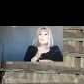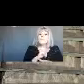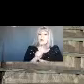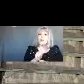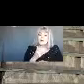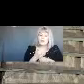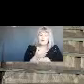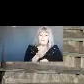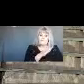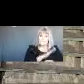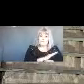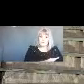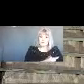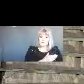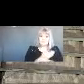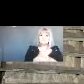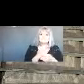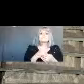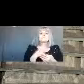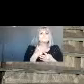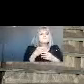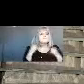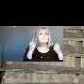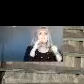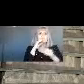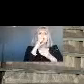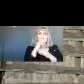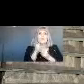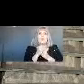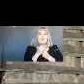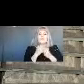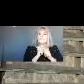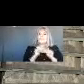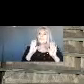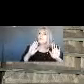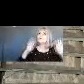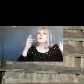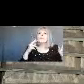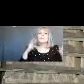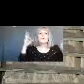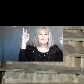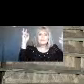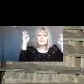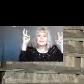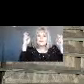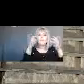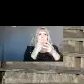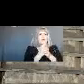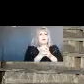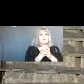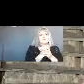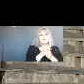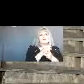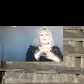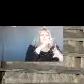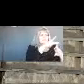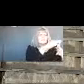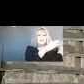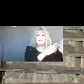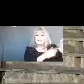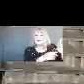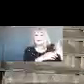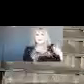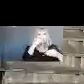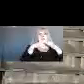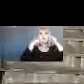dit vandag doen, ons het die week wat verby is oor 'n klomp groot temas gepraat. Jesus, deur die Heilige Gees, Godse Koninkryk,